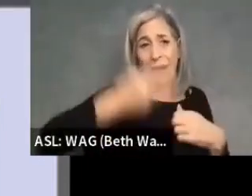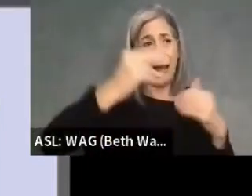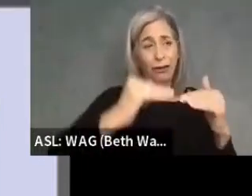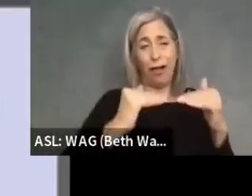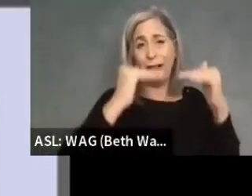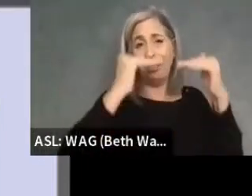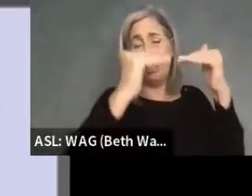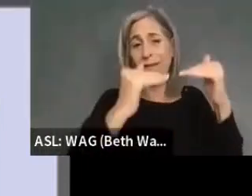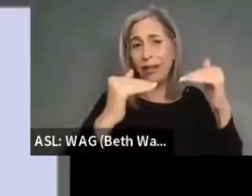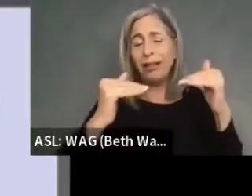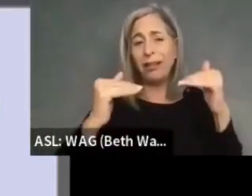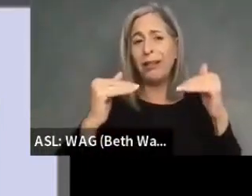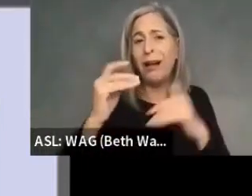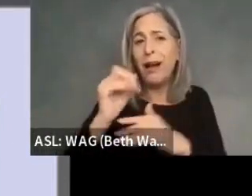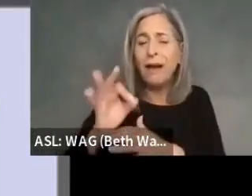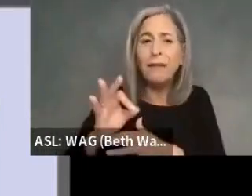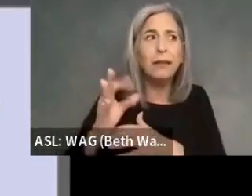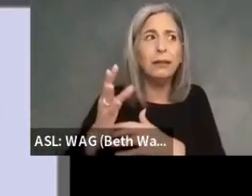译。